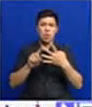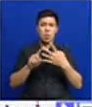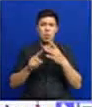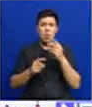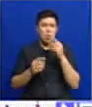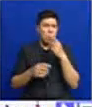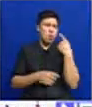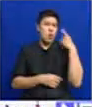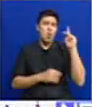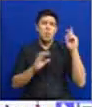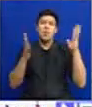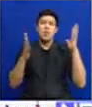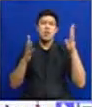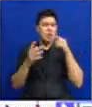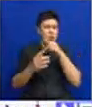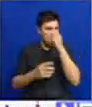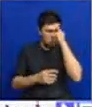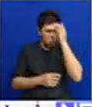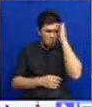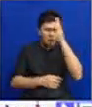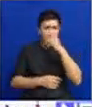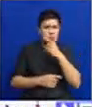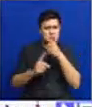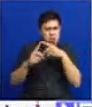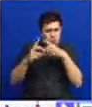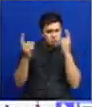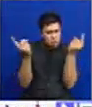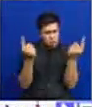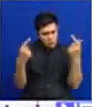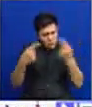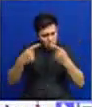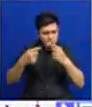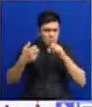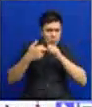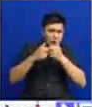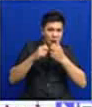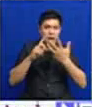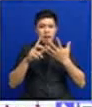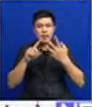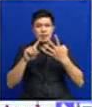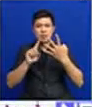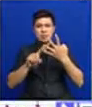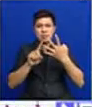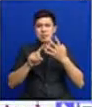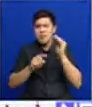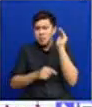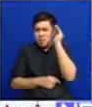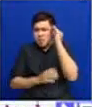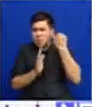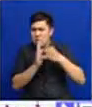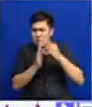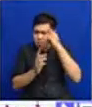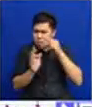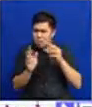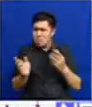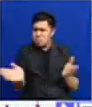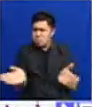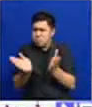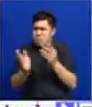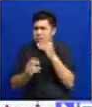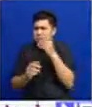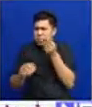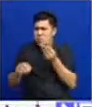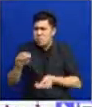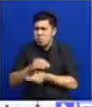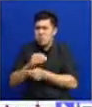ที่ไม่เกิดประโยชน์และอาจจะทำให้เกิดความเกลียดชังในสังคมด้านความศรัทธาที่เจตนาสร้างความเสื่อมศรัทธาต่อพระพุทธศ